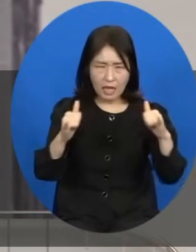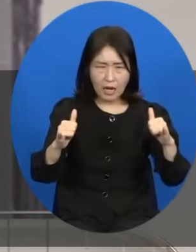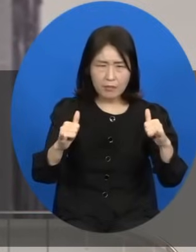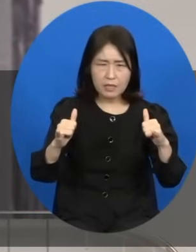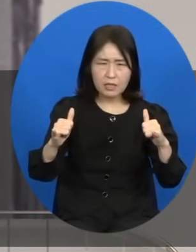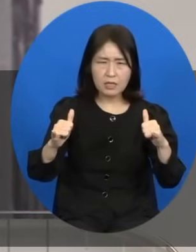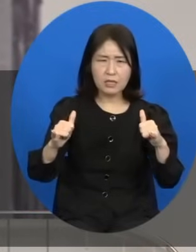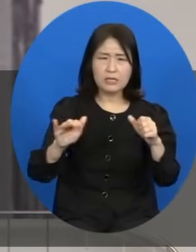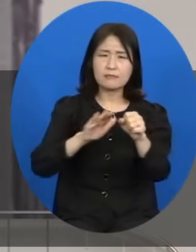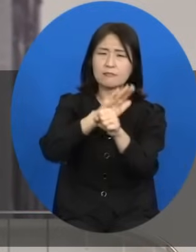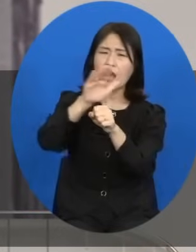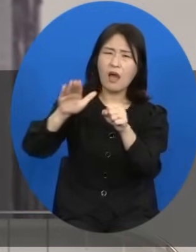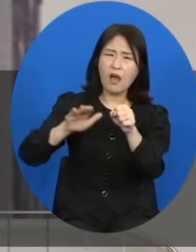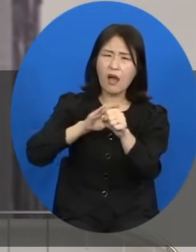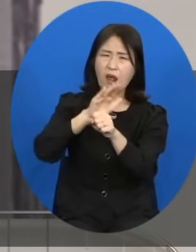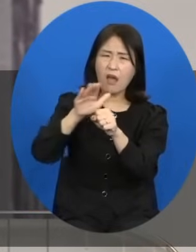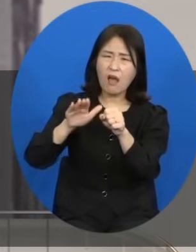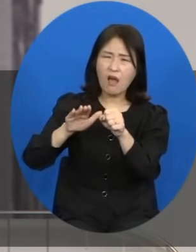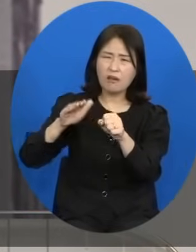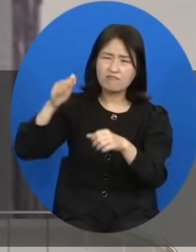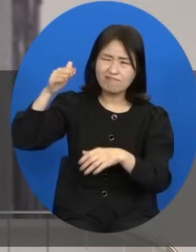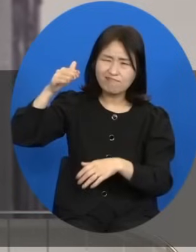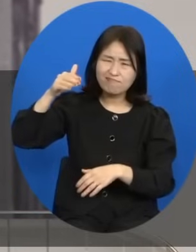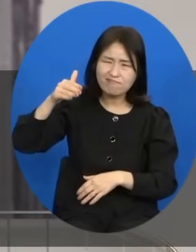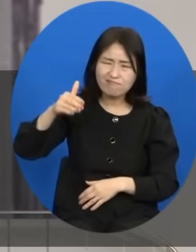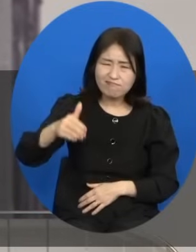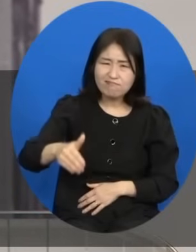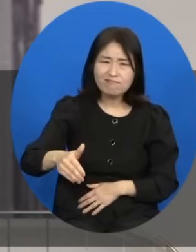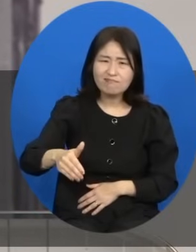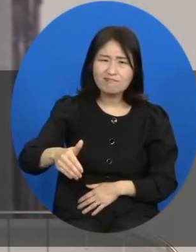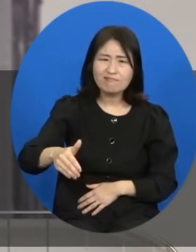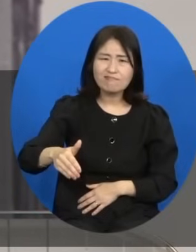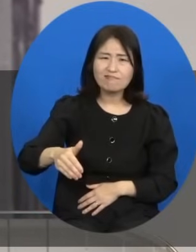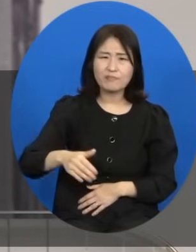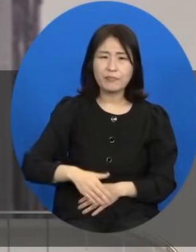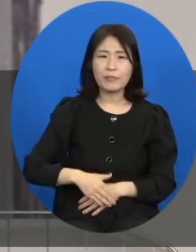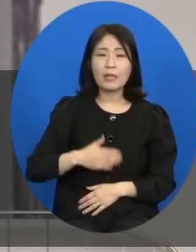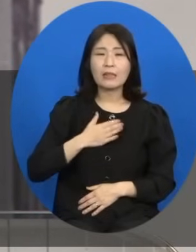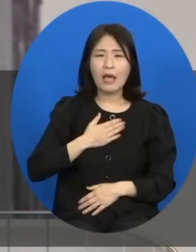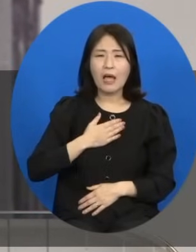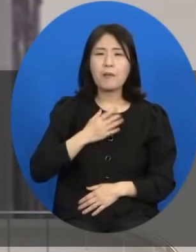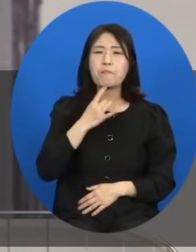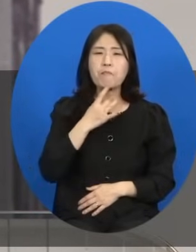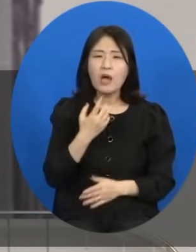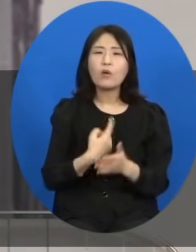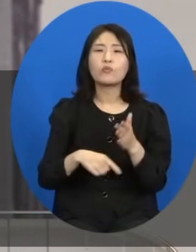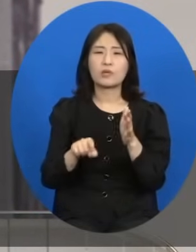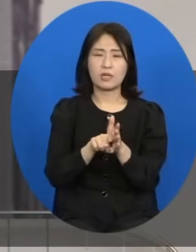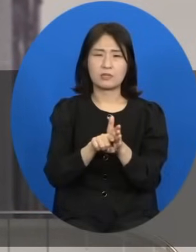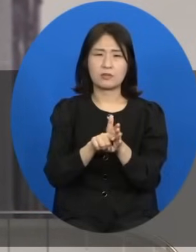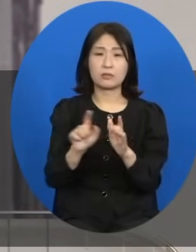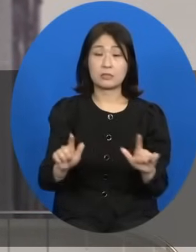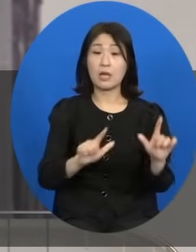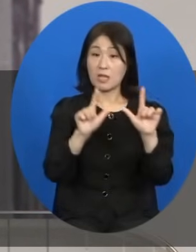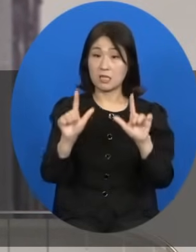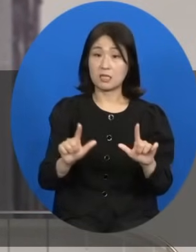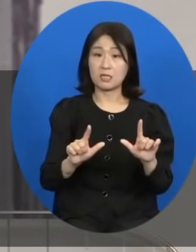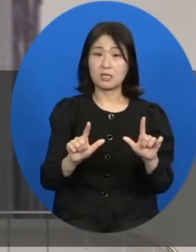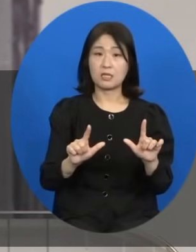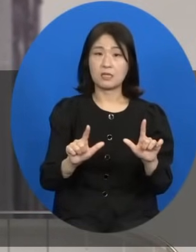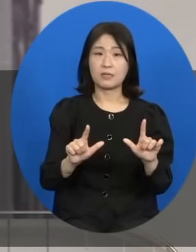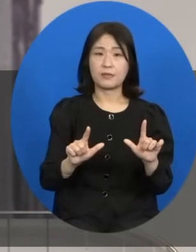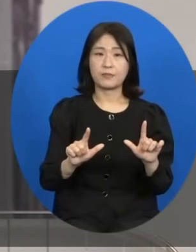사랑 식어지고 사람들에 따한 사랑도 식어지고 뭘 위해 살아갑니까 자기 자신만을 위해서 아주 이기적으로 바뀌어 갑니다